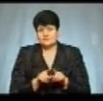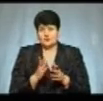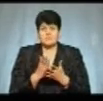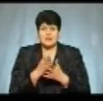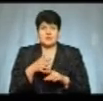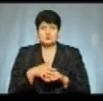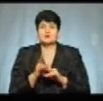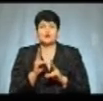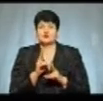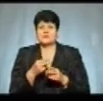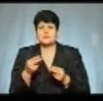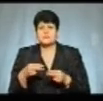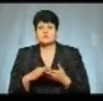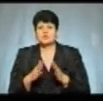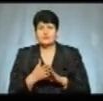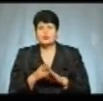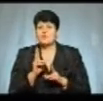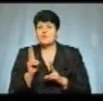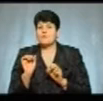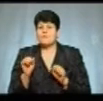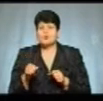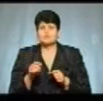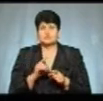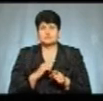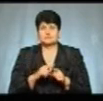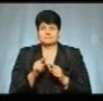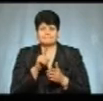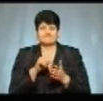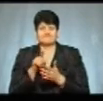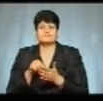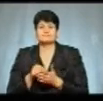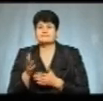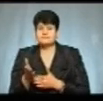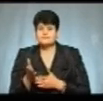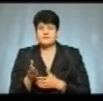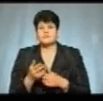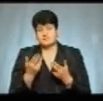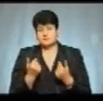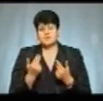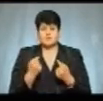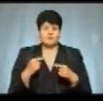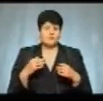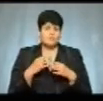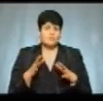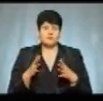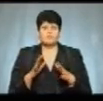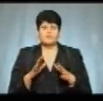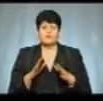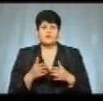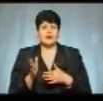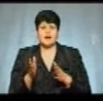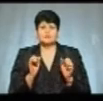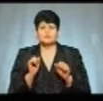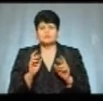тоді розуміти, хто не уклав договір і до кого може бути найперше запитання. Звичайно, і в будь-якому варіанті завжди може бути